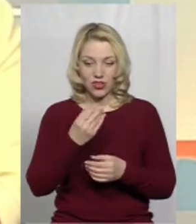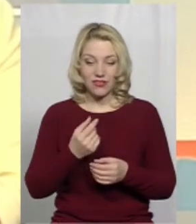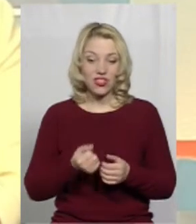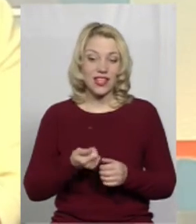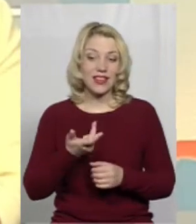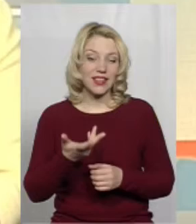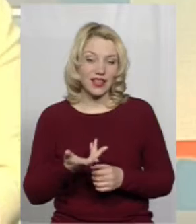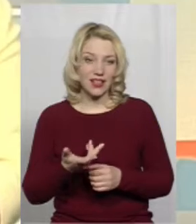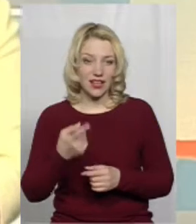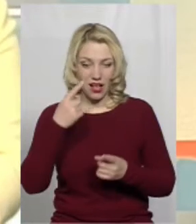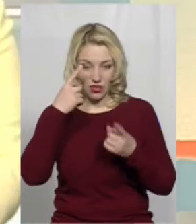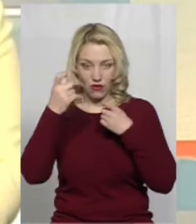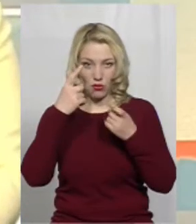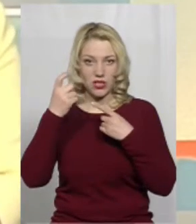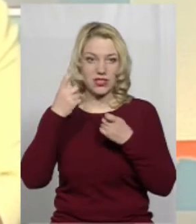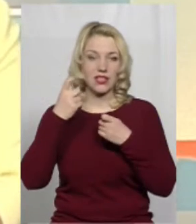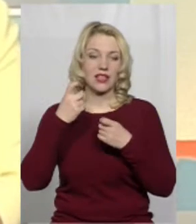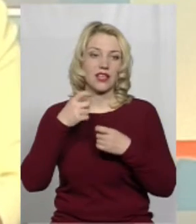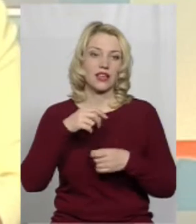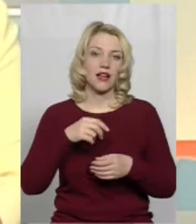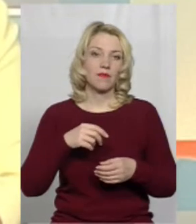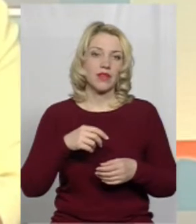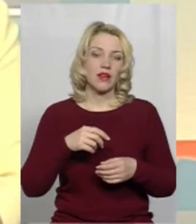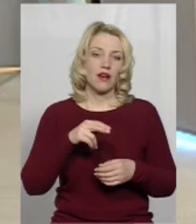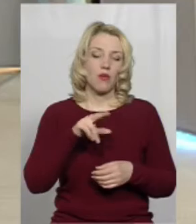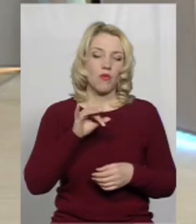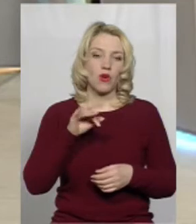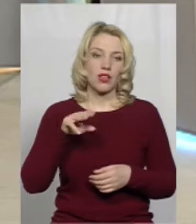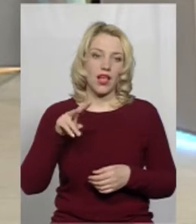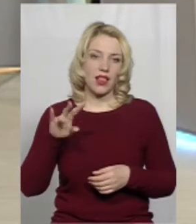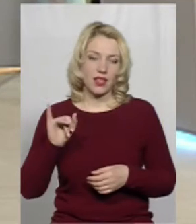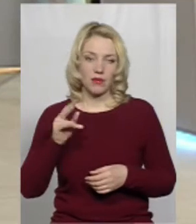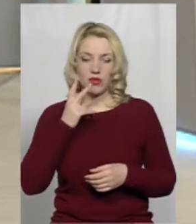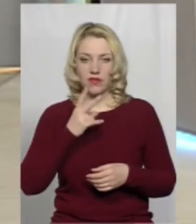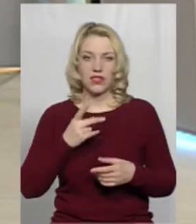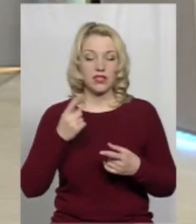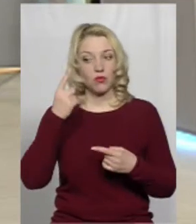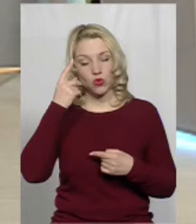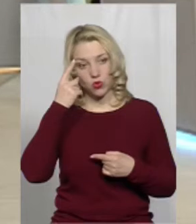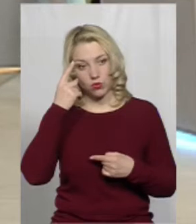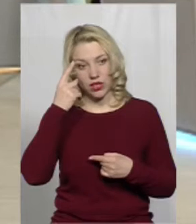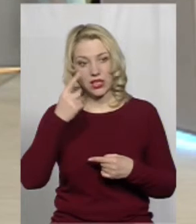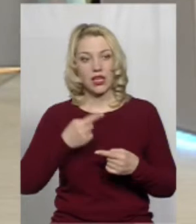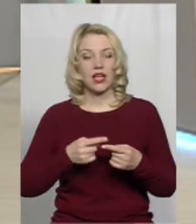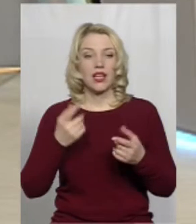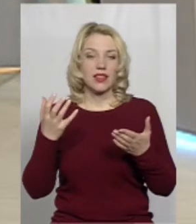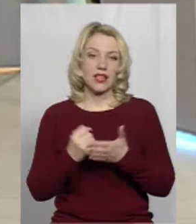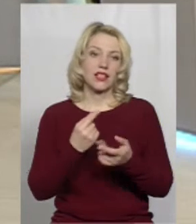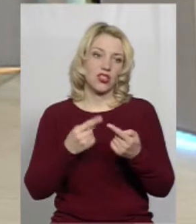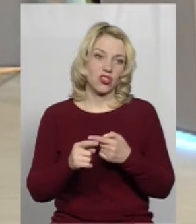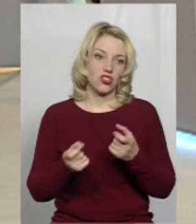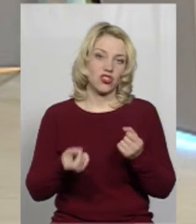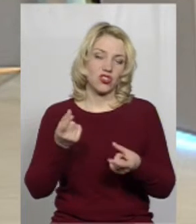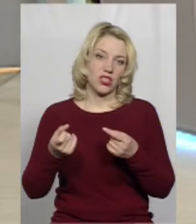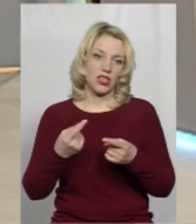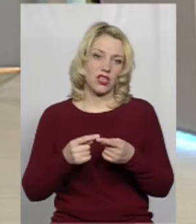декілька інформаційних порталів, подивитися, джерела подумати, якісь, знайти інші джерела.